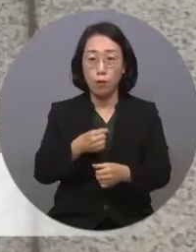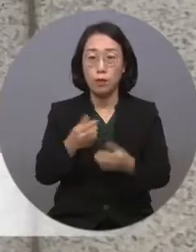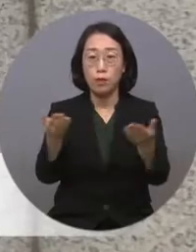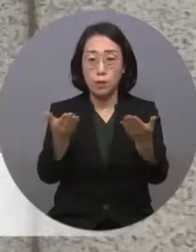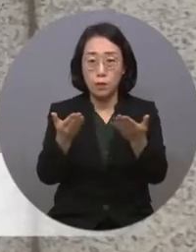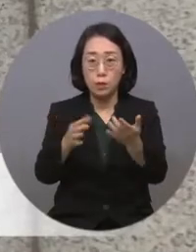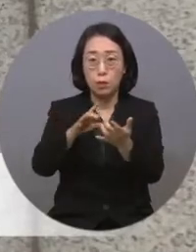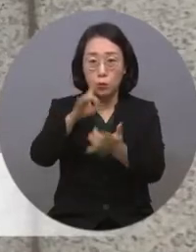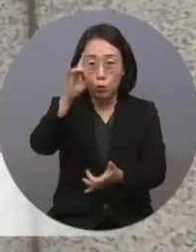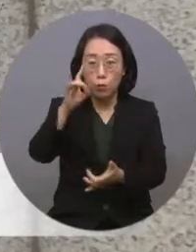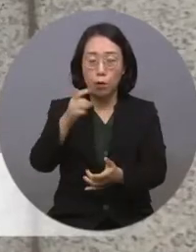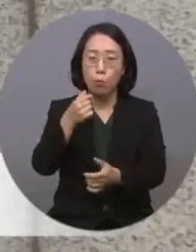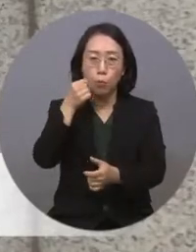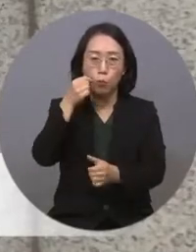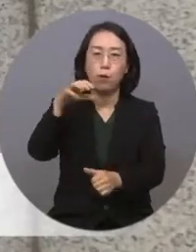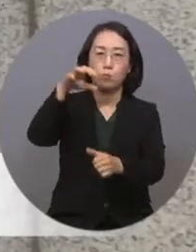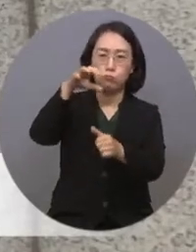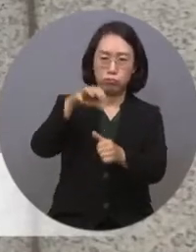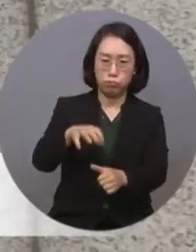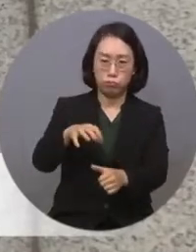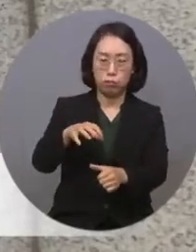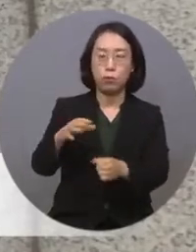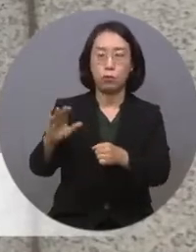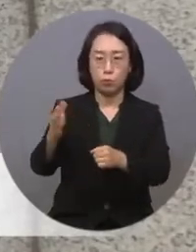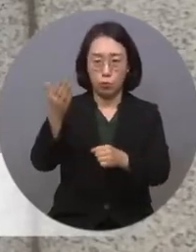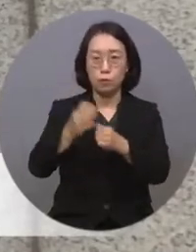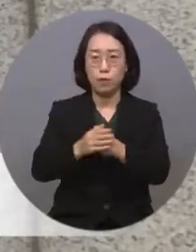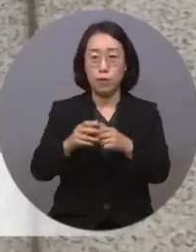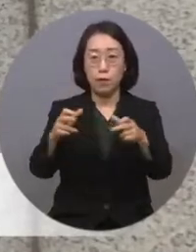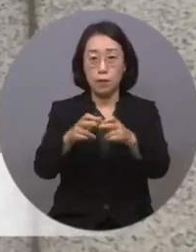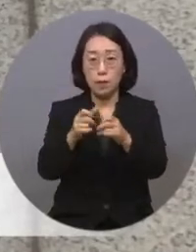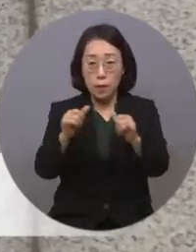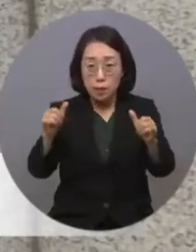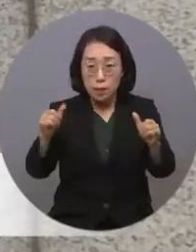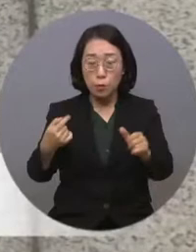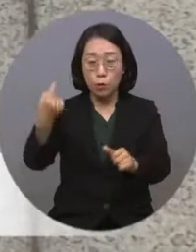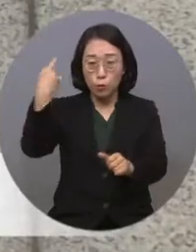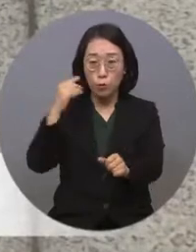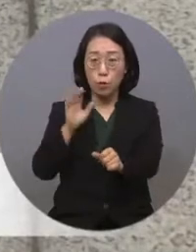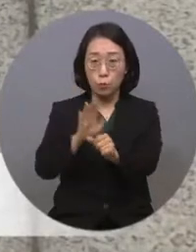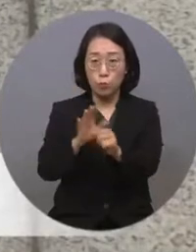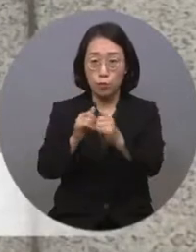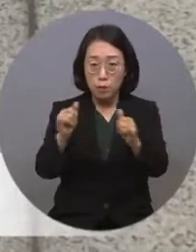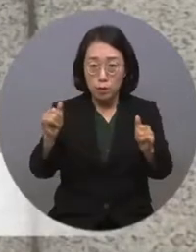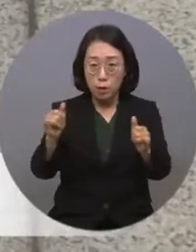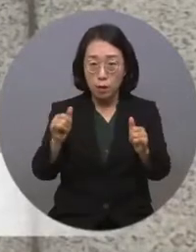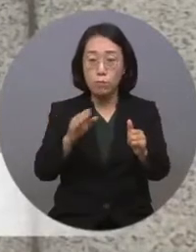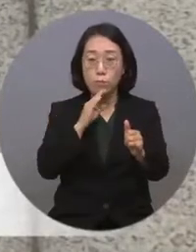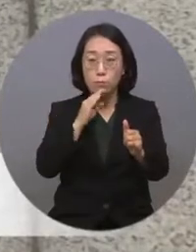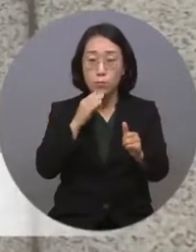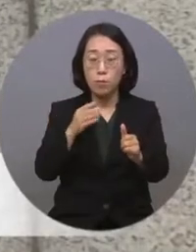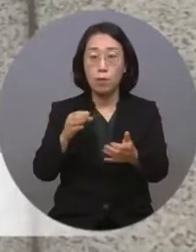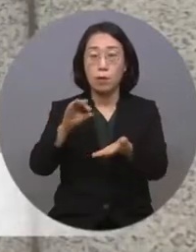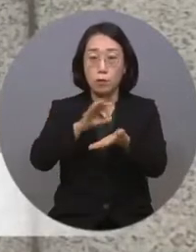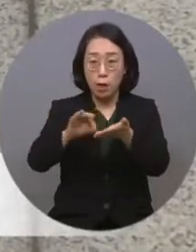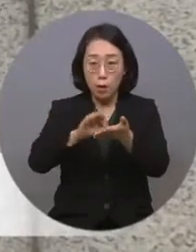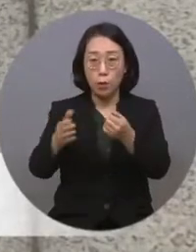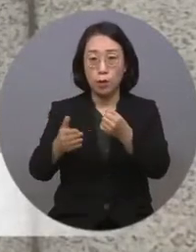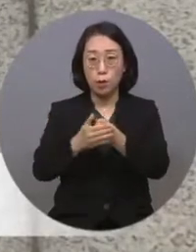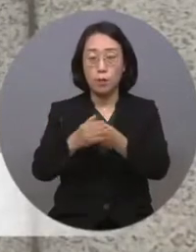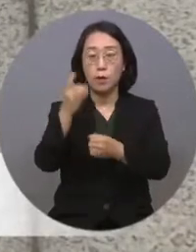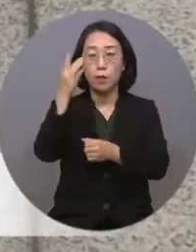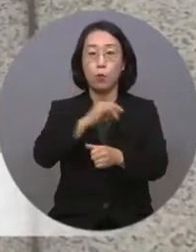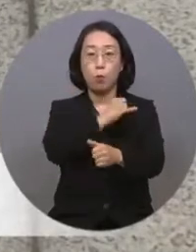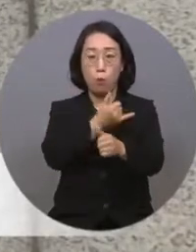직업을 선택할 수 없게 되었습니다. 장애인들이 후견 제도를 이용한다는 이유만으로 장애인 기본권 침해와